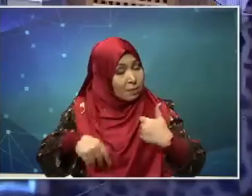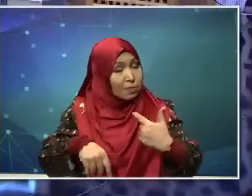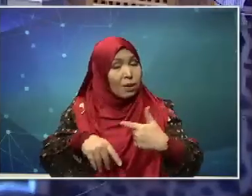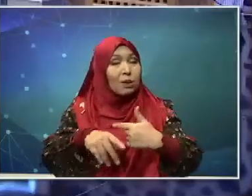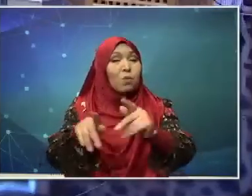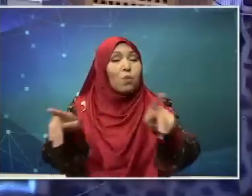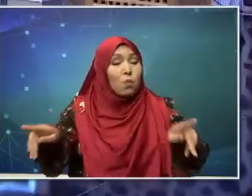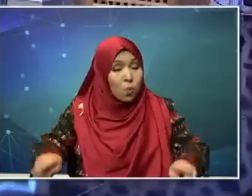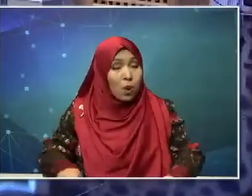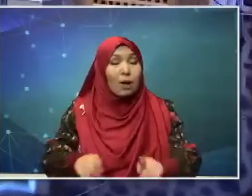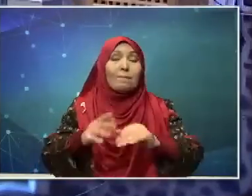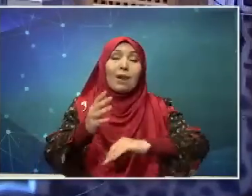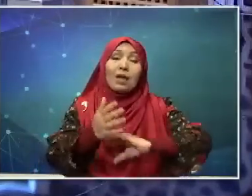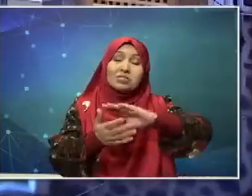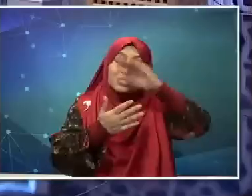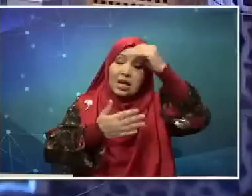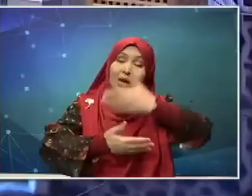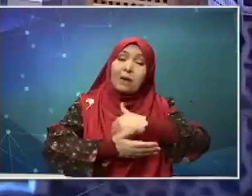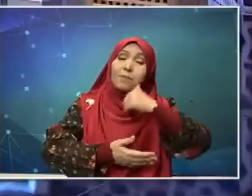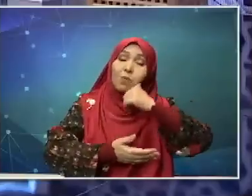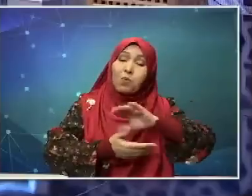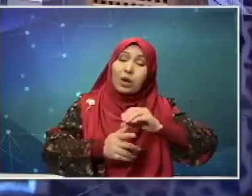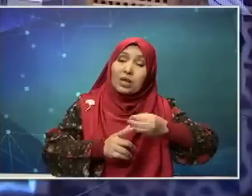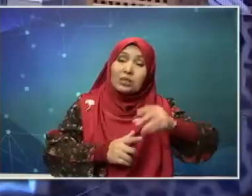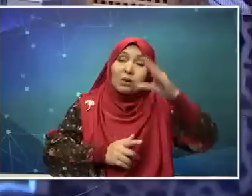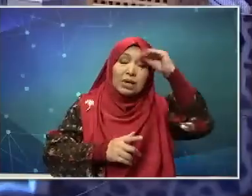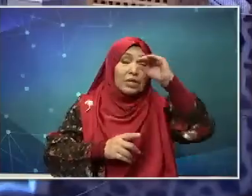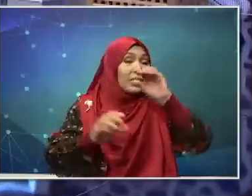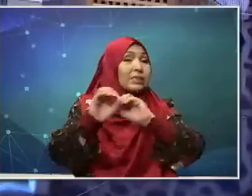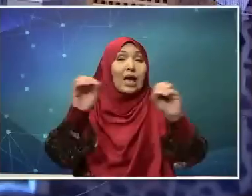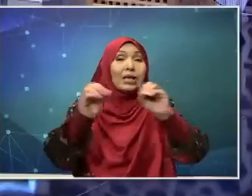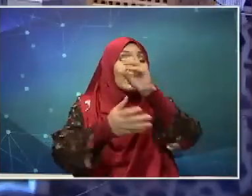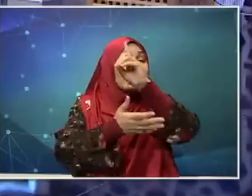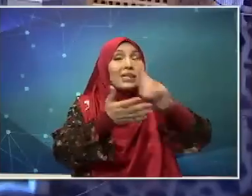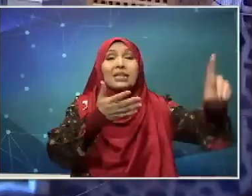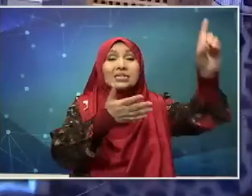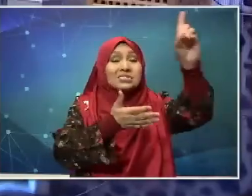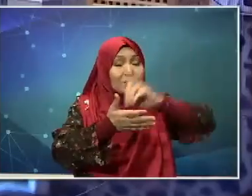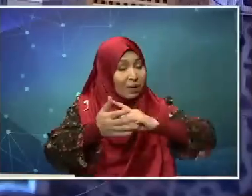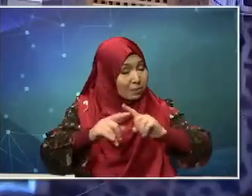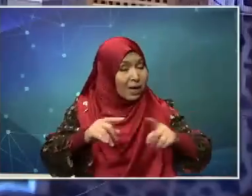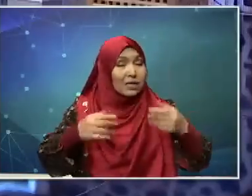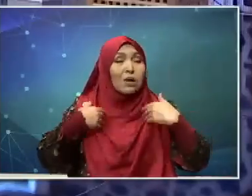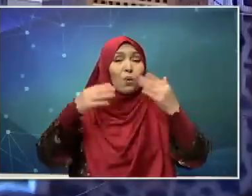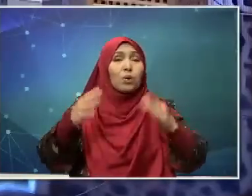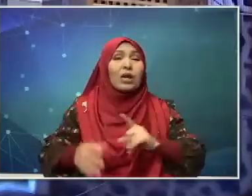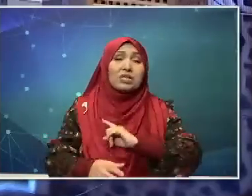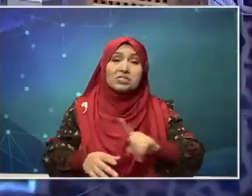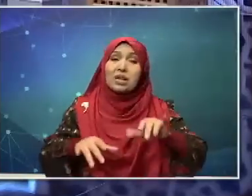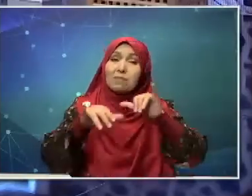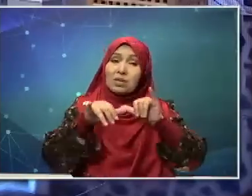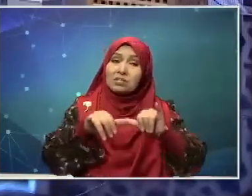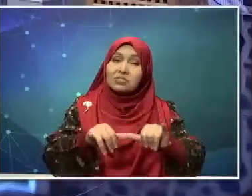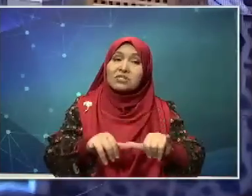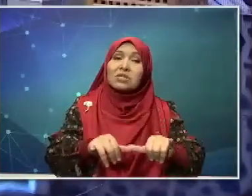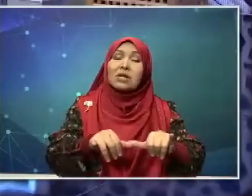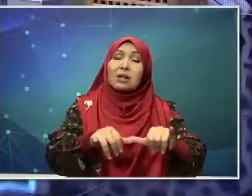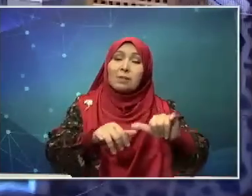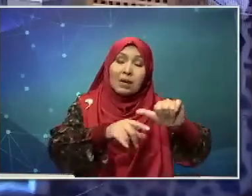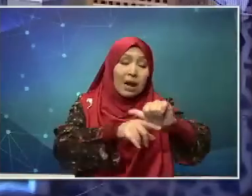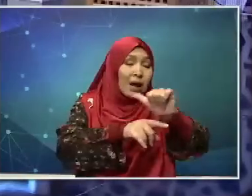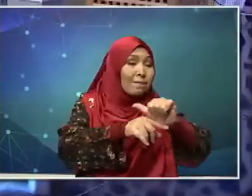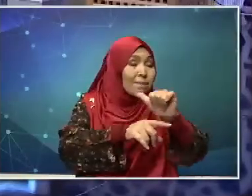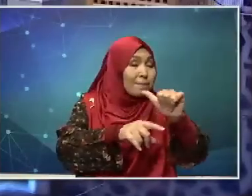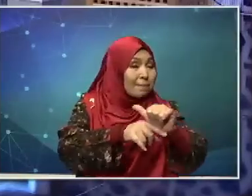tinggi kecil anak laki anak perempuan tidak ada diskriminasi Tetapi ada juga di kalangan orang Islam Kajang masih lagi dia ke amal